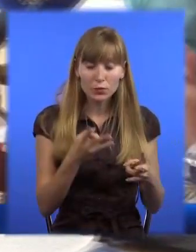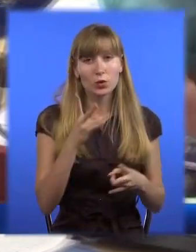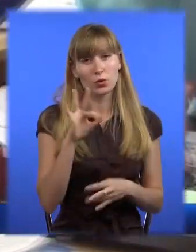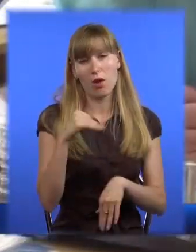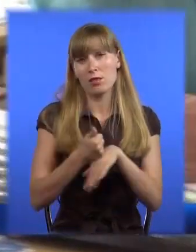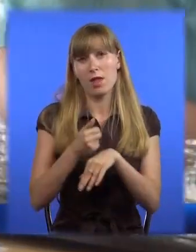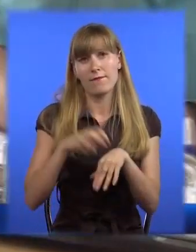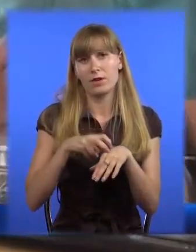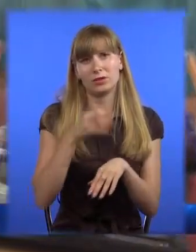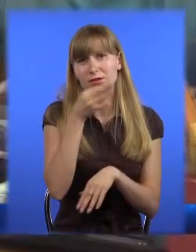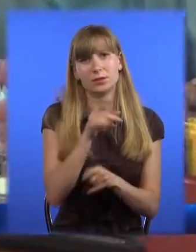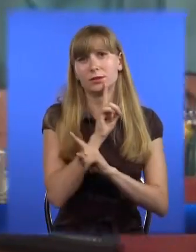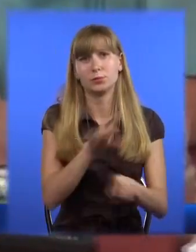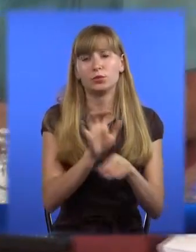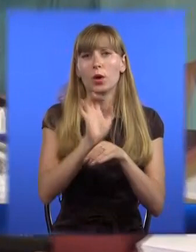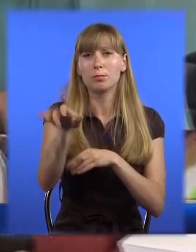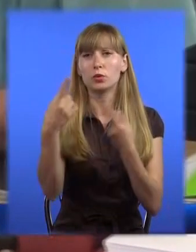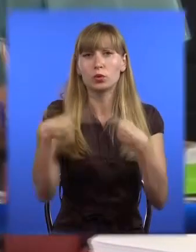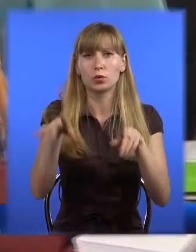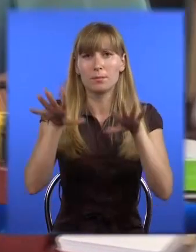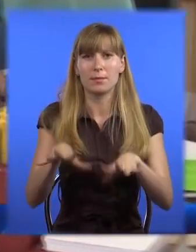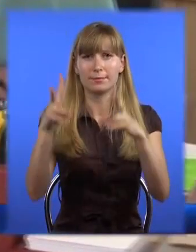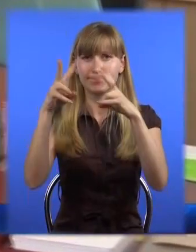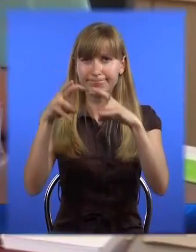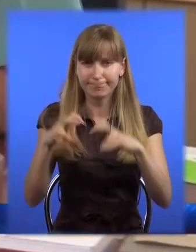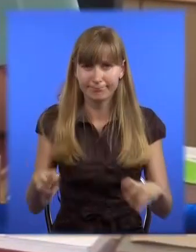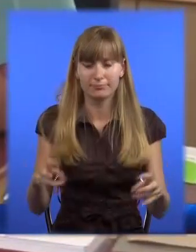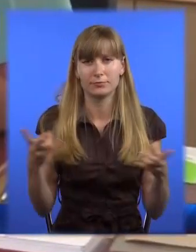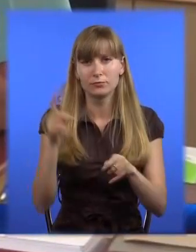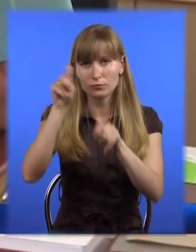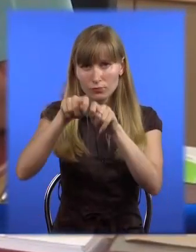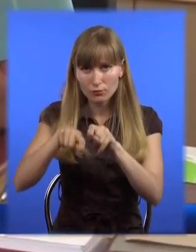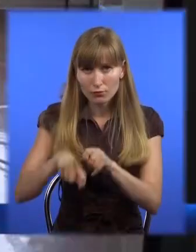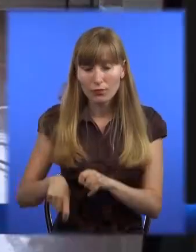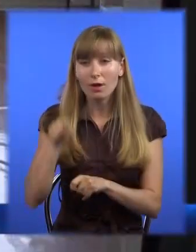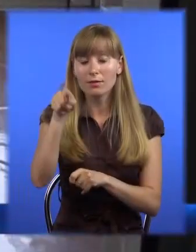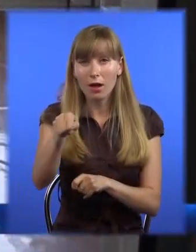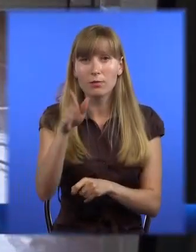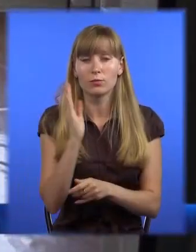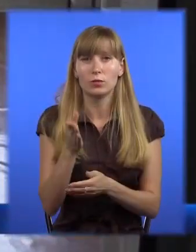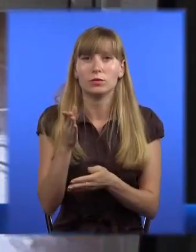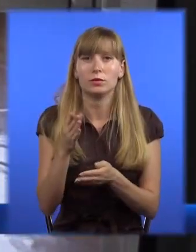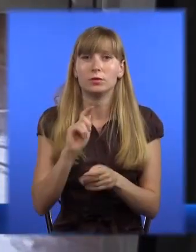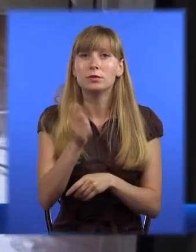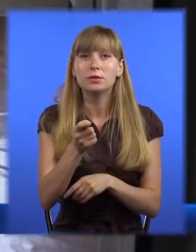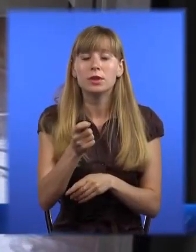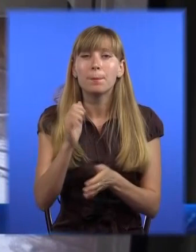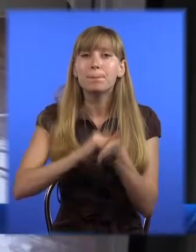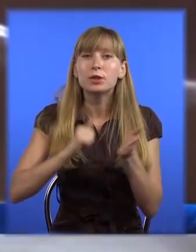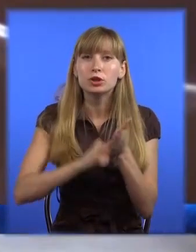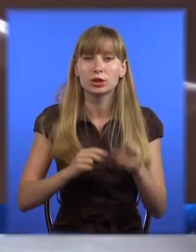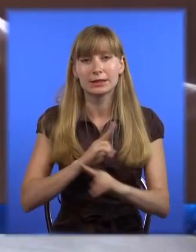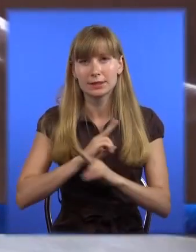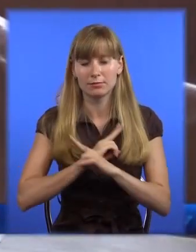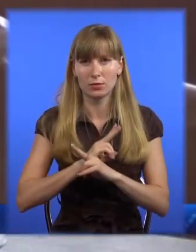до незалежного експерта. Тіло померлого направили на судово-медичну експертизу. Поки там встановлюють чітку причину